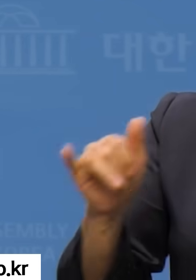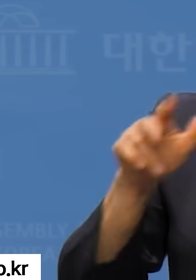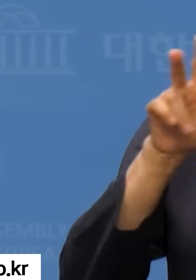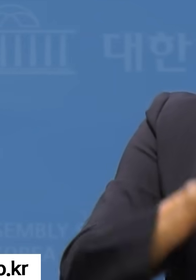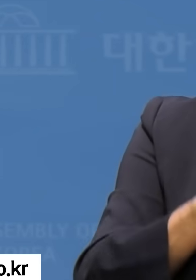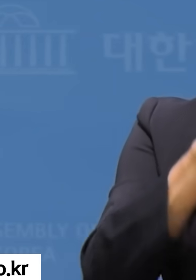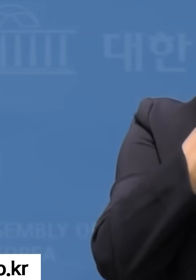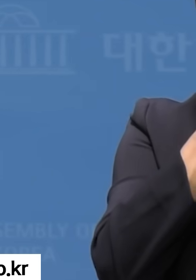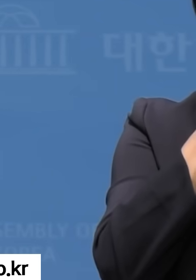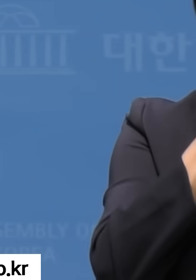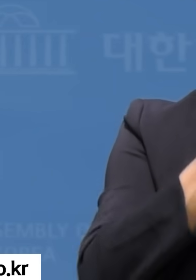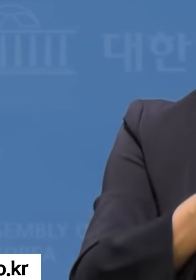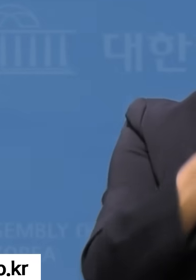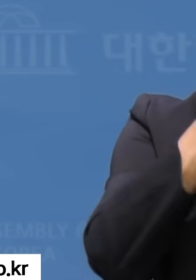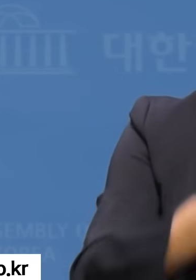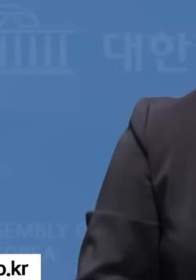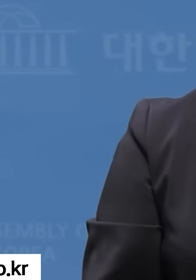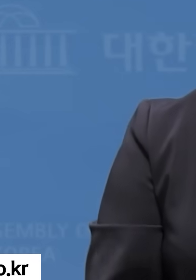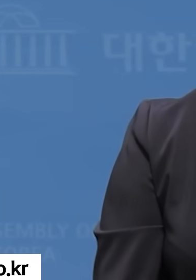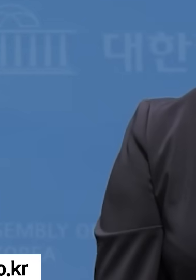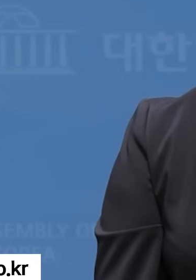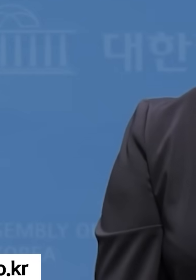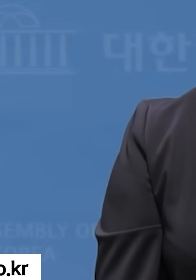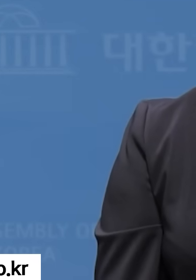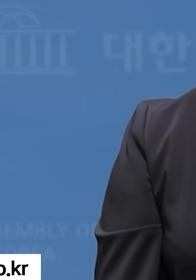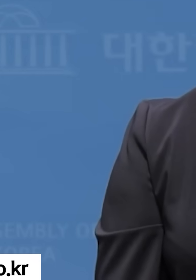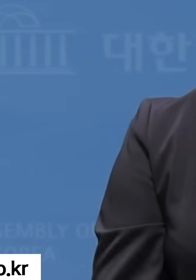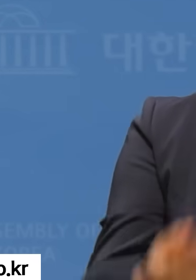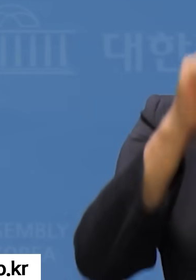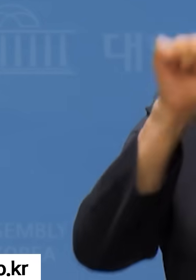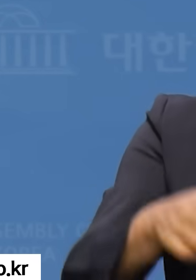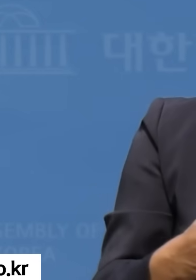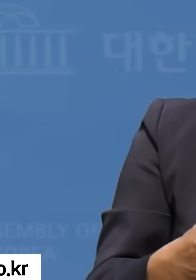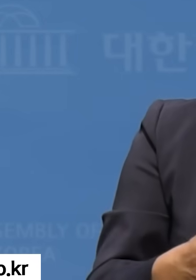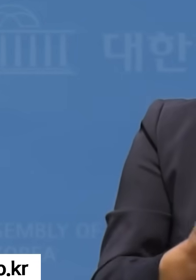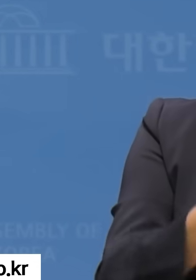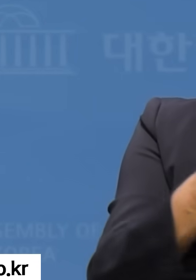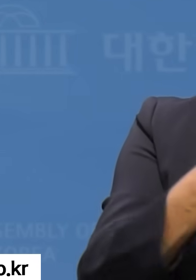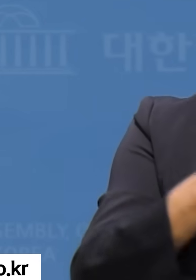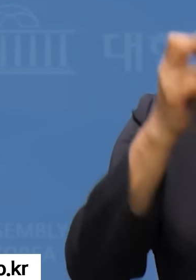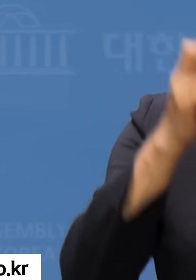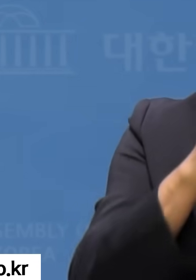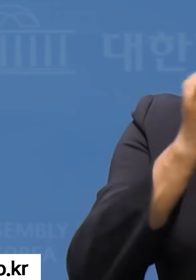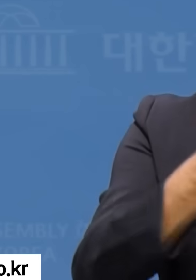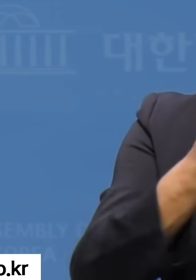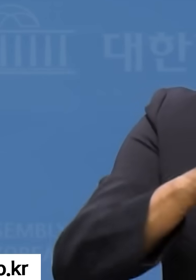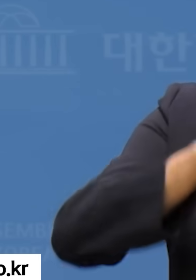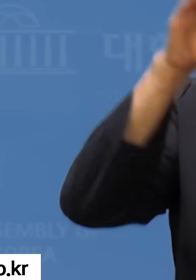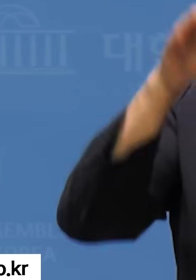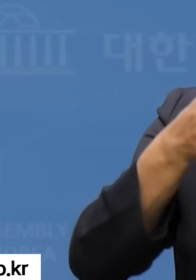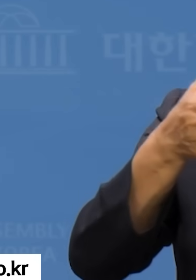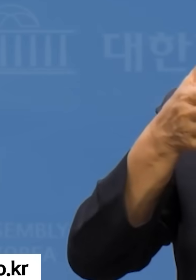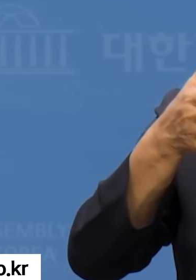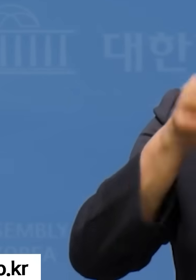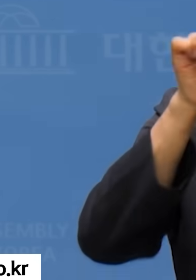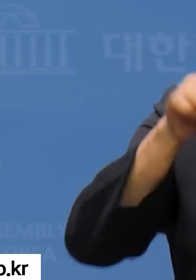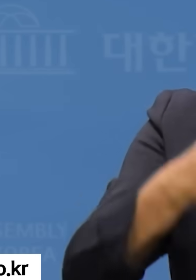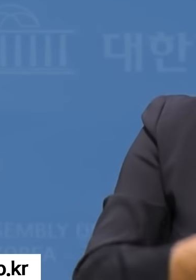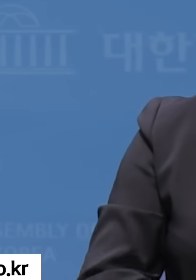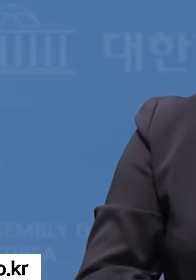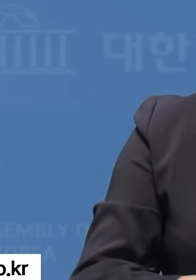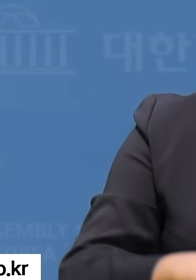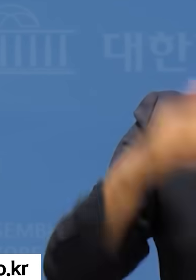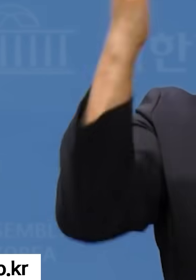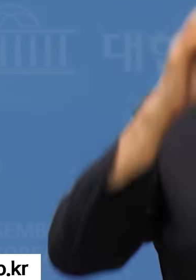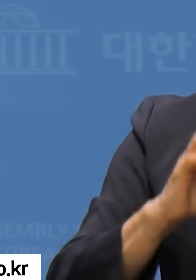문제가 있다고 말하고 있습니다. 핵을 움켜쥐고 무력 도발을 일삼는 쪽은 북한인데